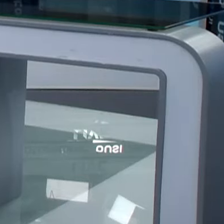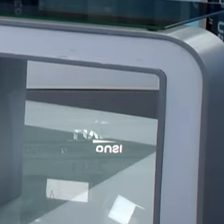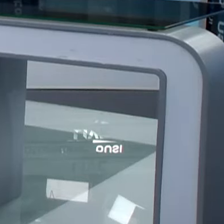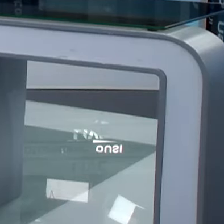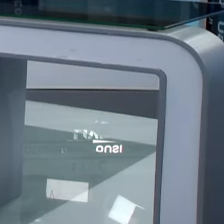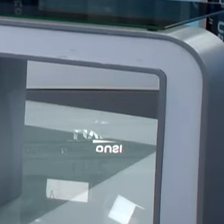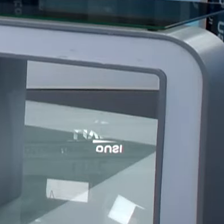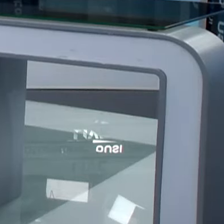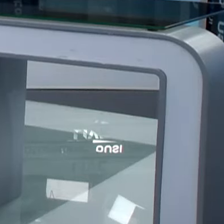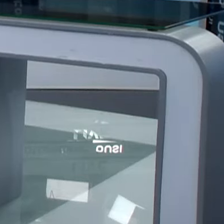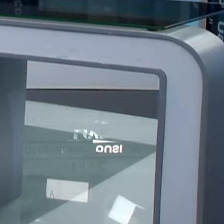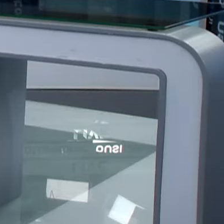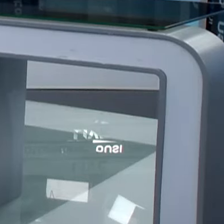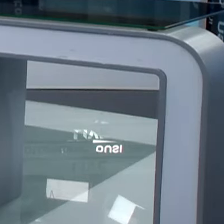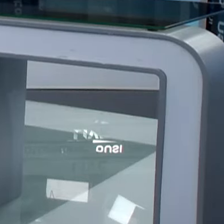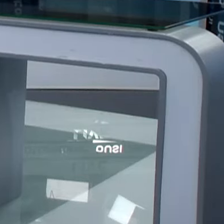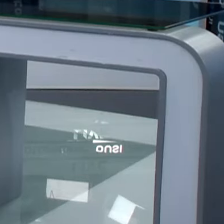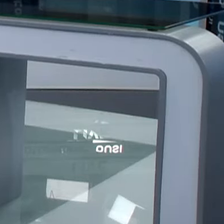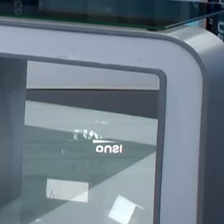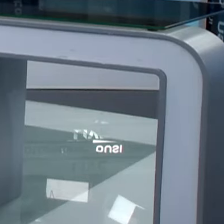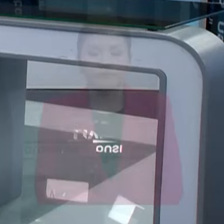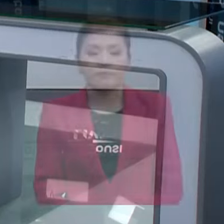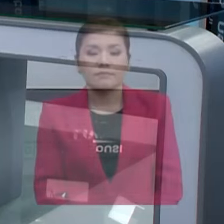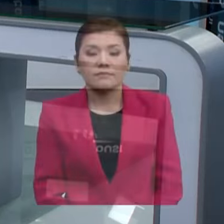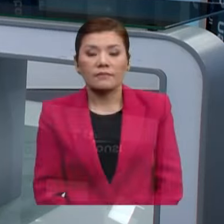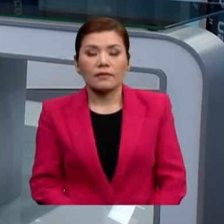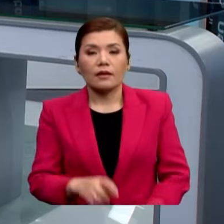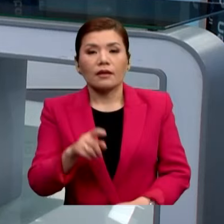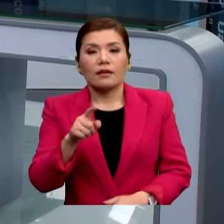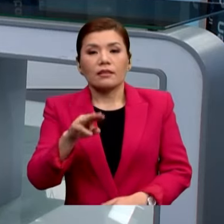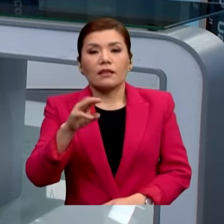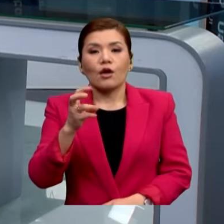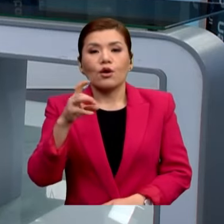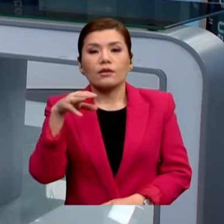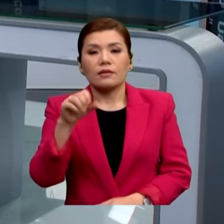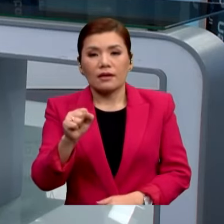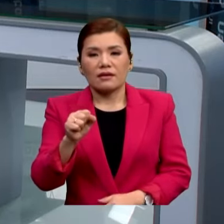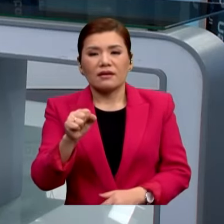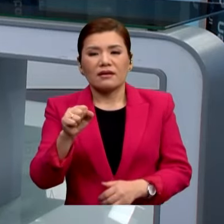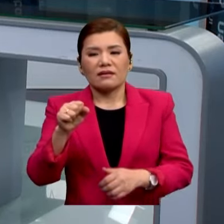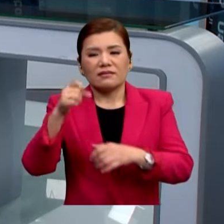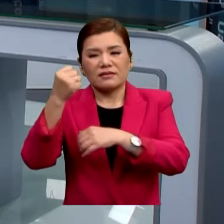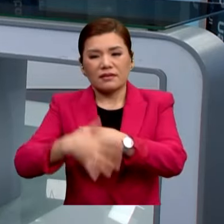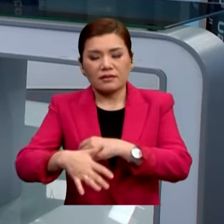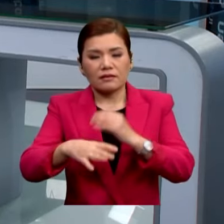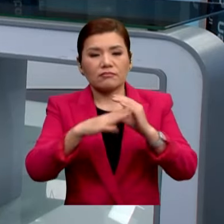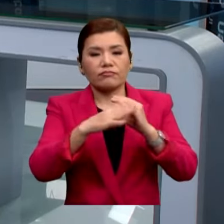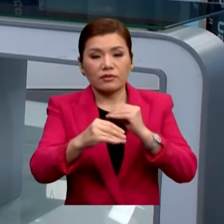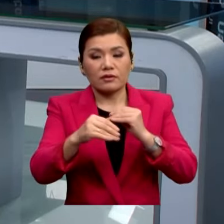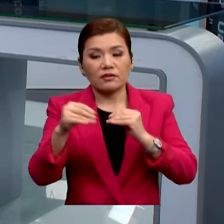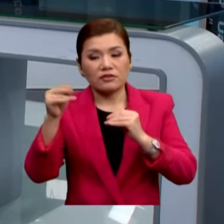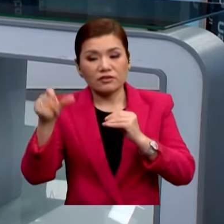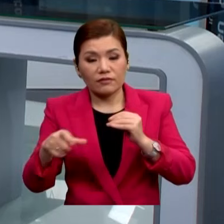Хабарымы жалғастырамыз. Сенім білдірген ірі компанияға алдандым. Toyota орталығынан көлік алған атыраулық тұрғын осылай деп